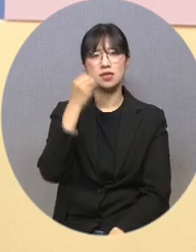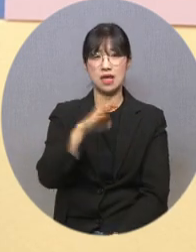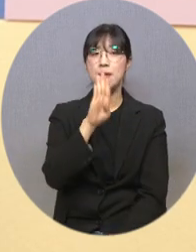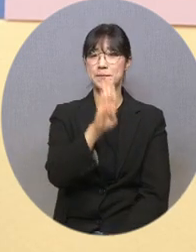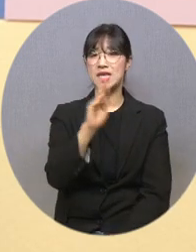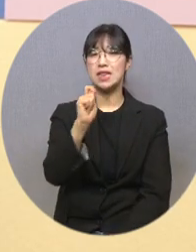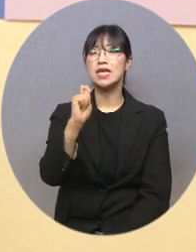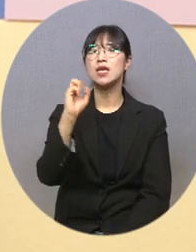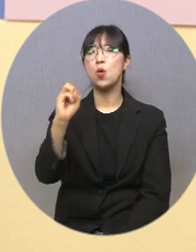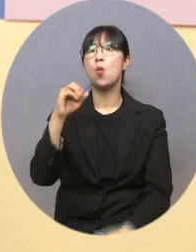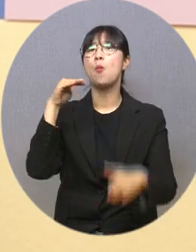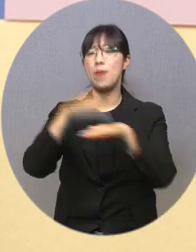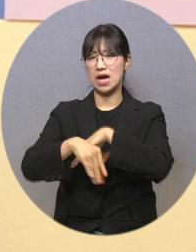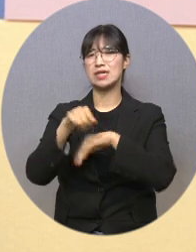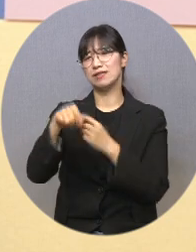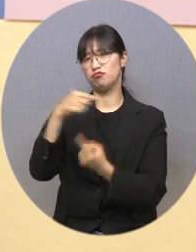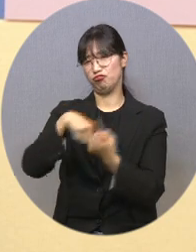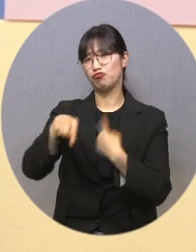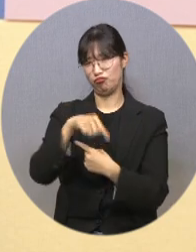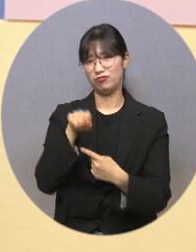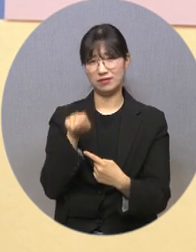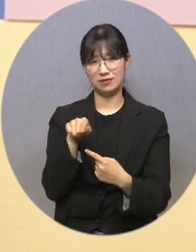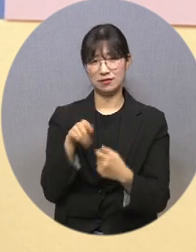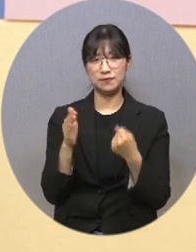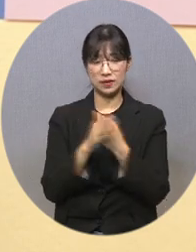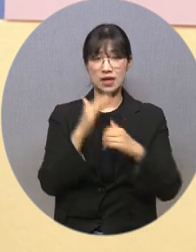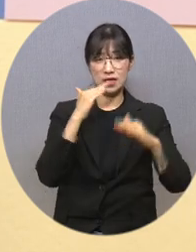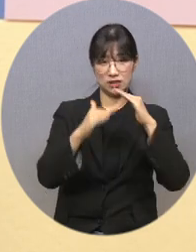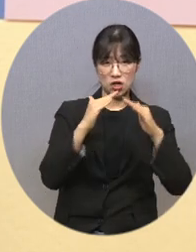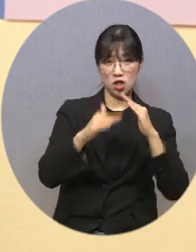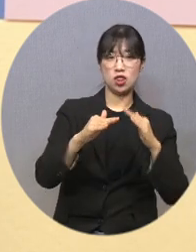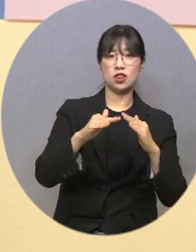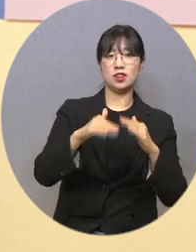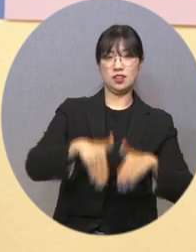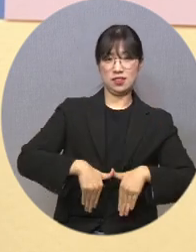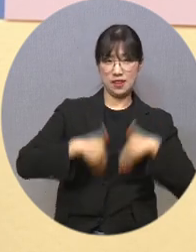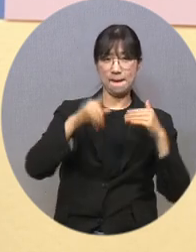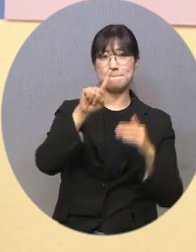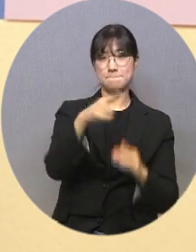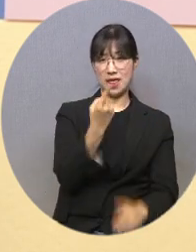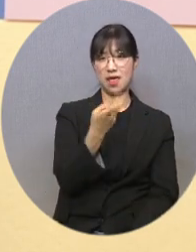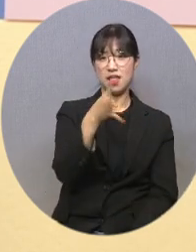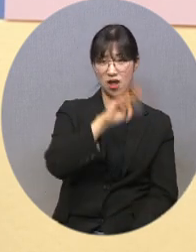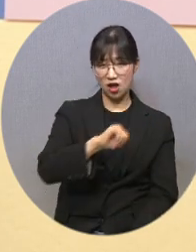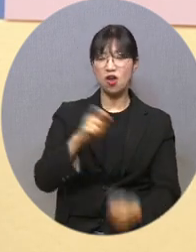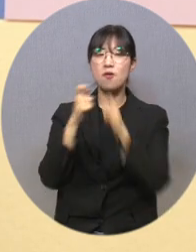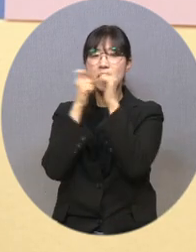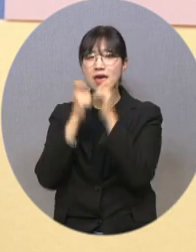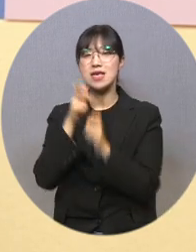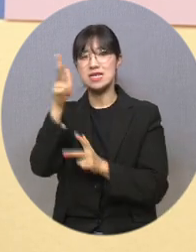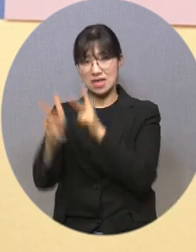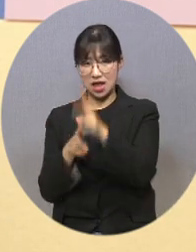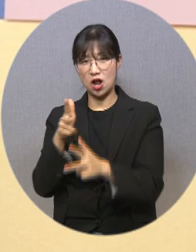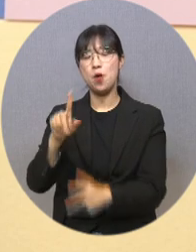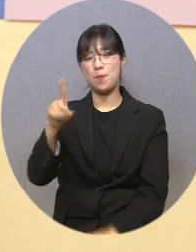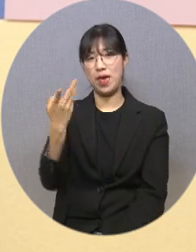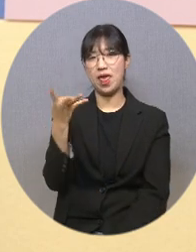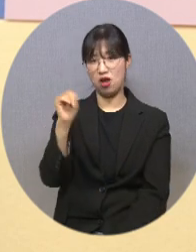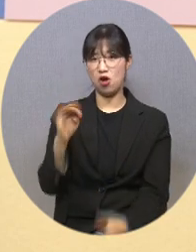BTO 방식으로 운영이 되고 있던 거거든요. 네. 그러니까 전남도가 100억, 민간 사업자가 100억에서 한 200억으로 이제 건물을